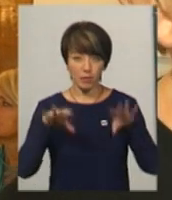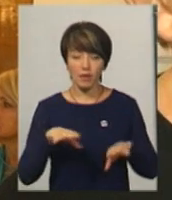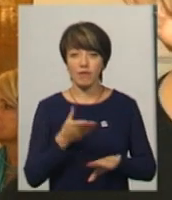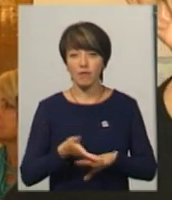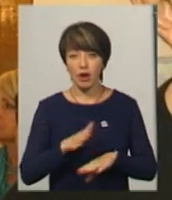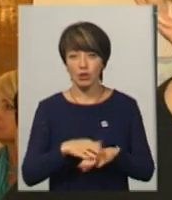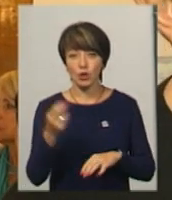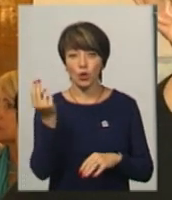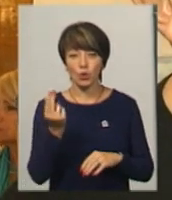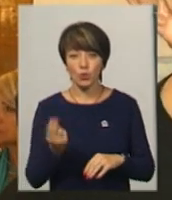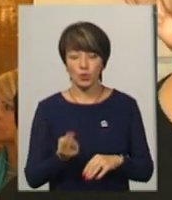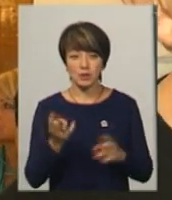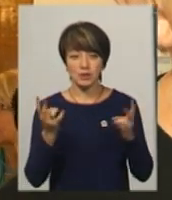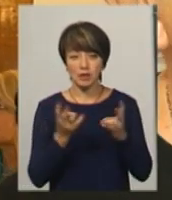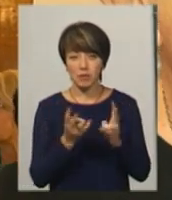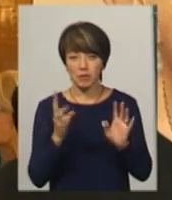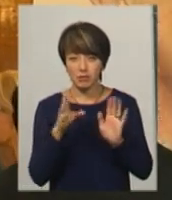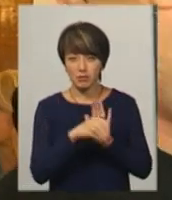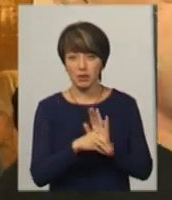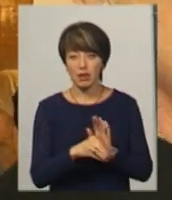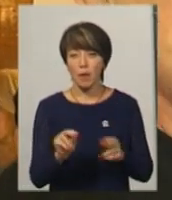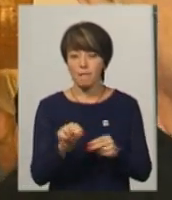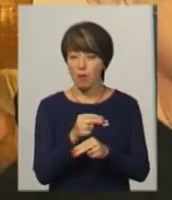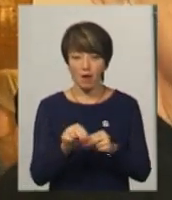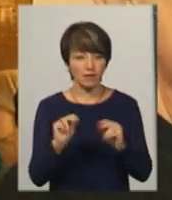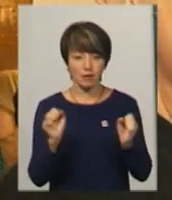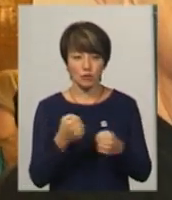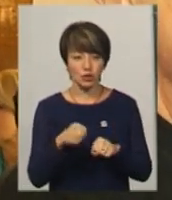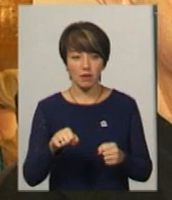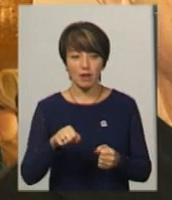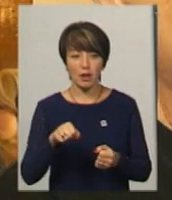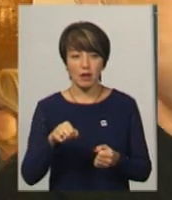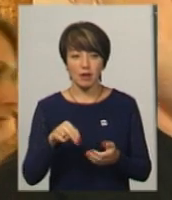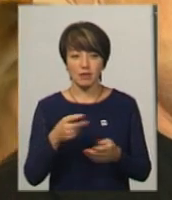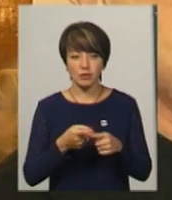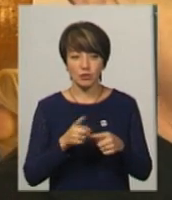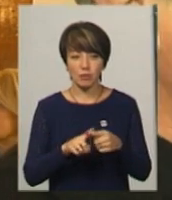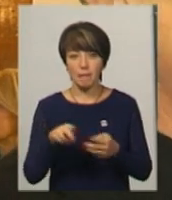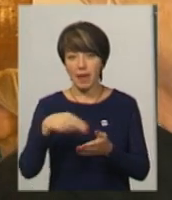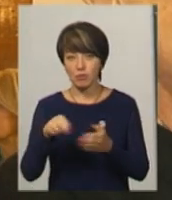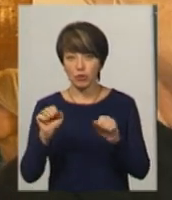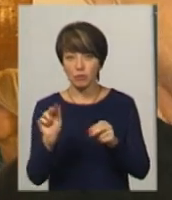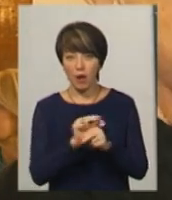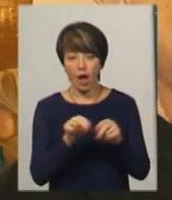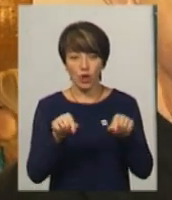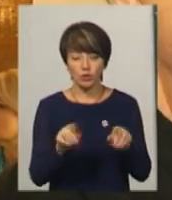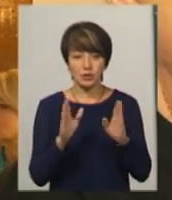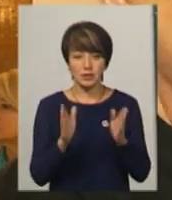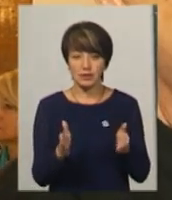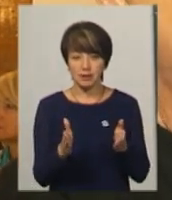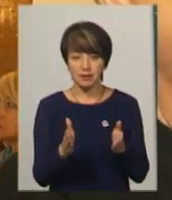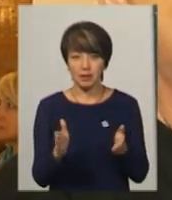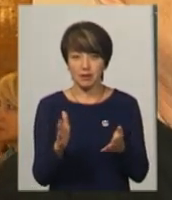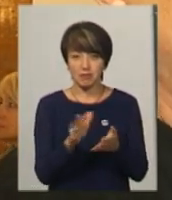треба кольор дуже вбивати, знаєте, тому що поправити не можна, пензлями можна записати, а тут же можна тільки все скрести чи спалити,